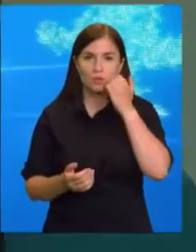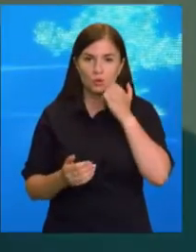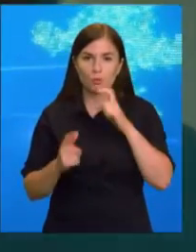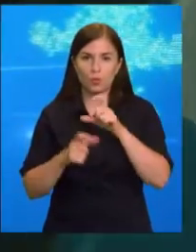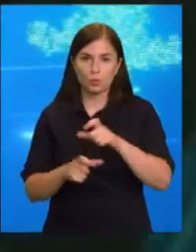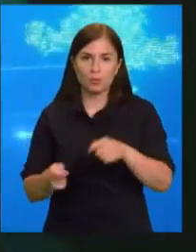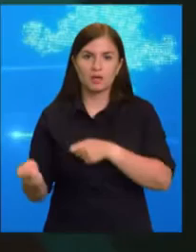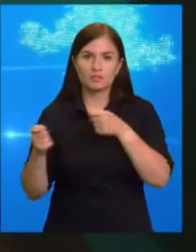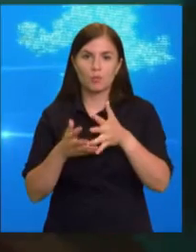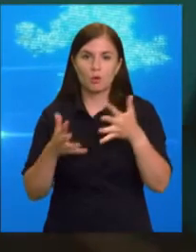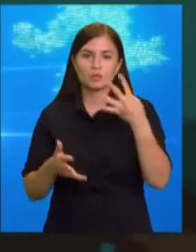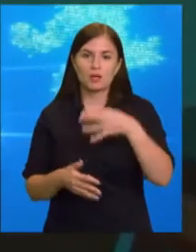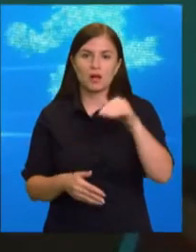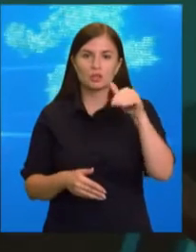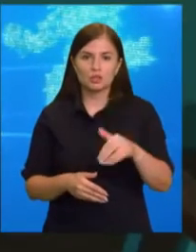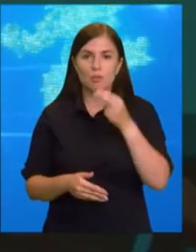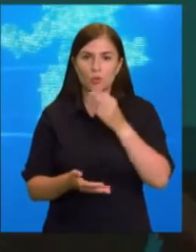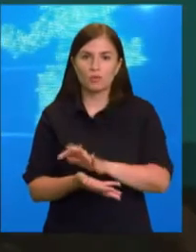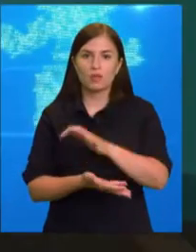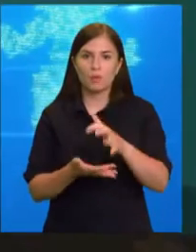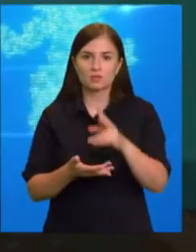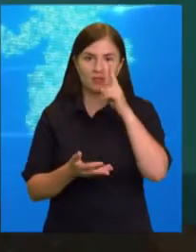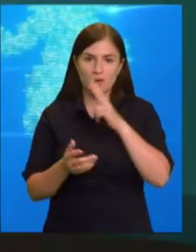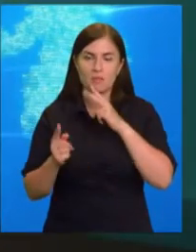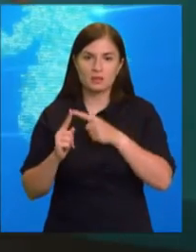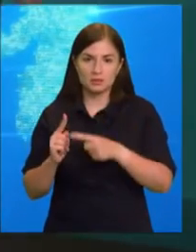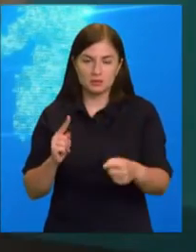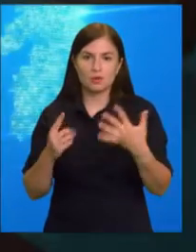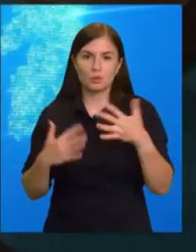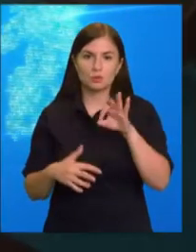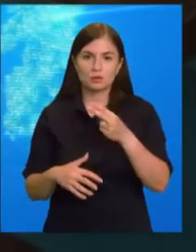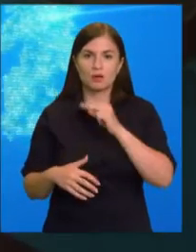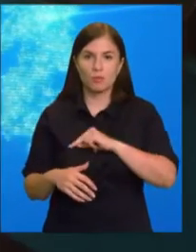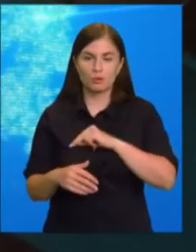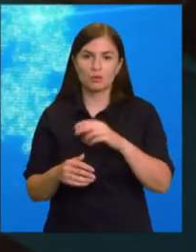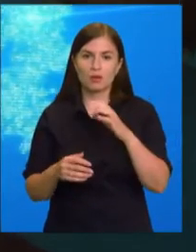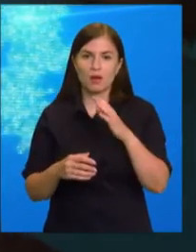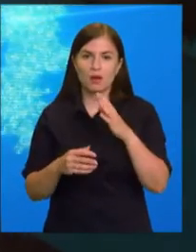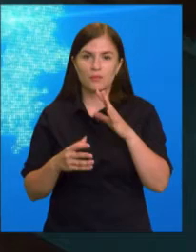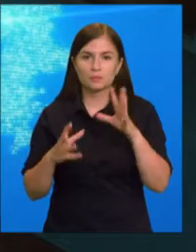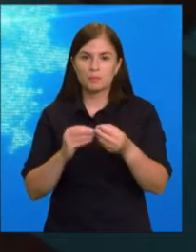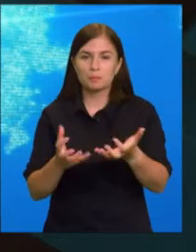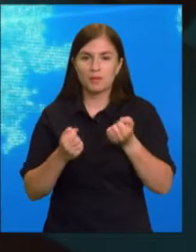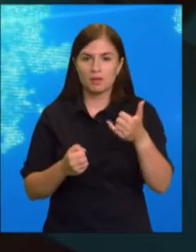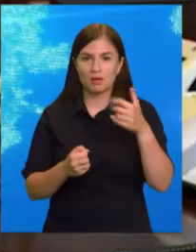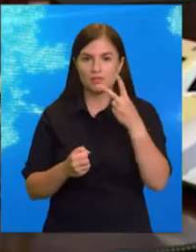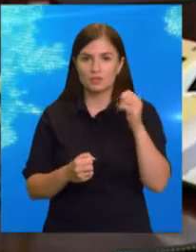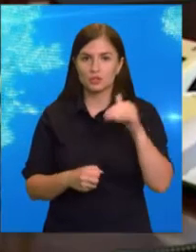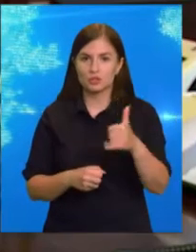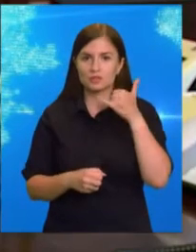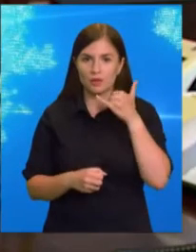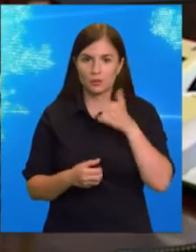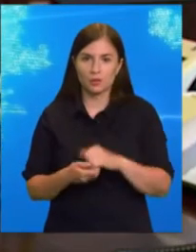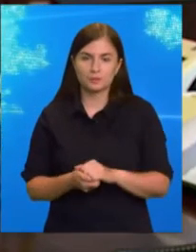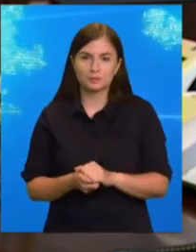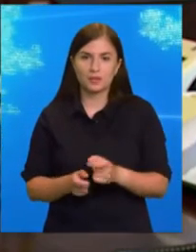больше 40 тысяч продуктовых наборов. За два месяца соцработники на горячих линиях обработали почти 200 тысяч звонков. На